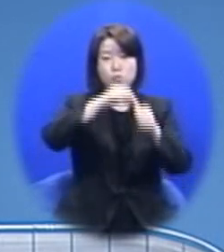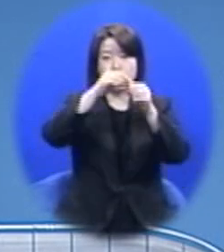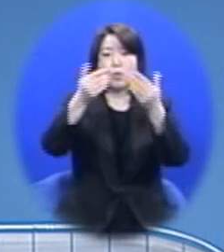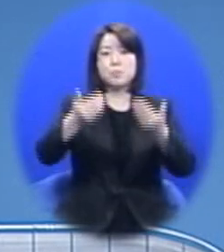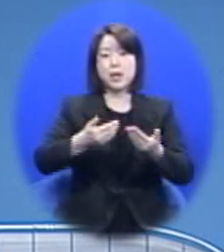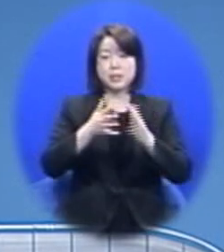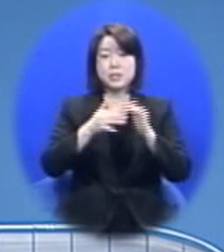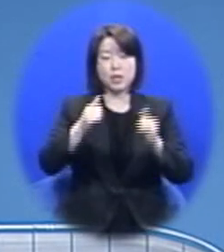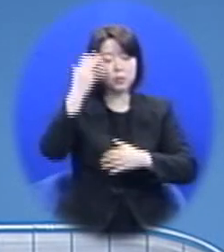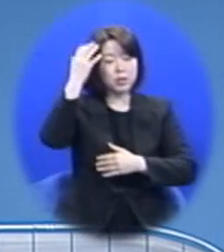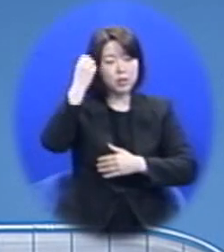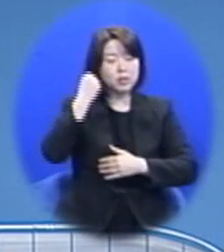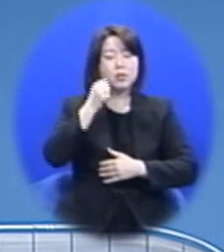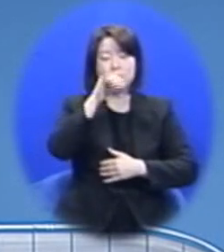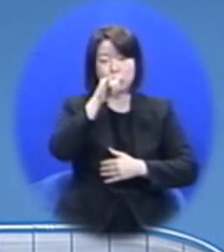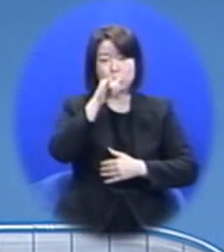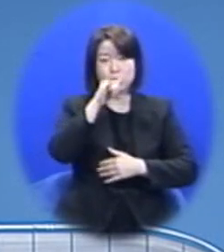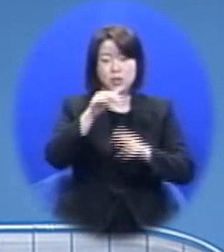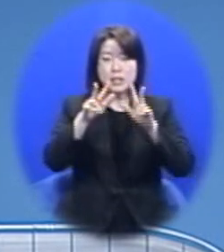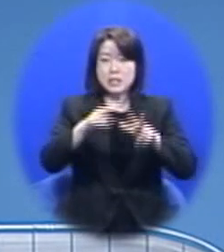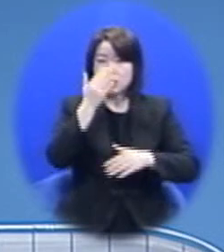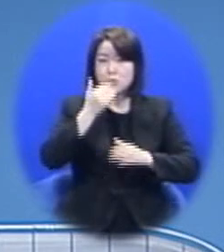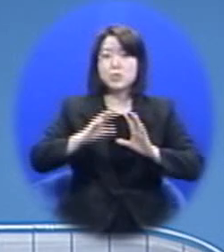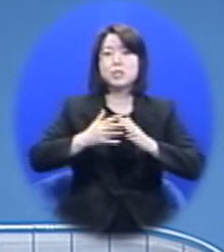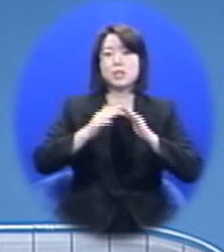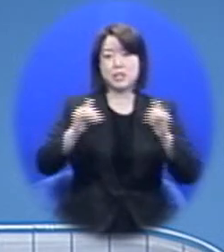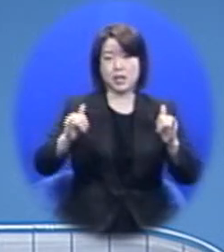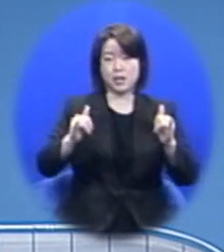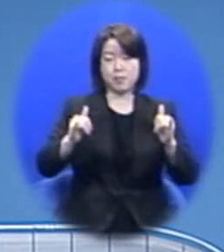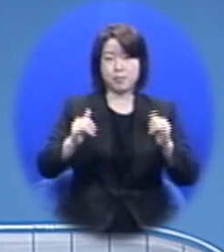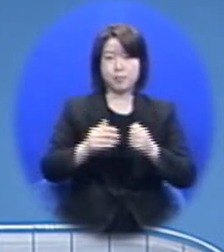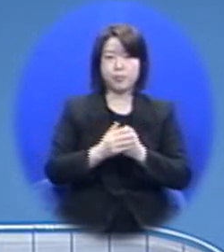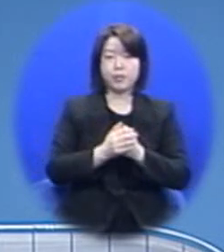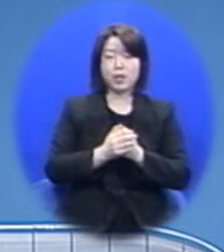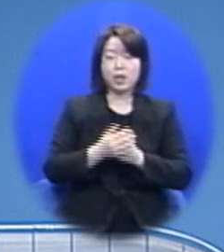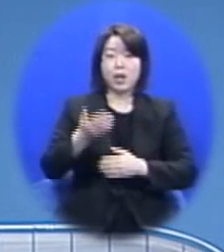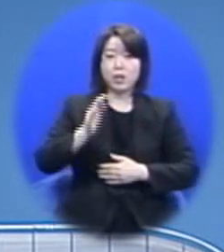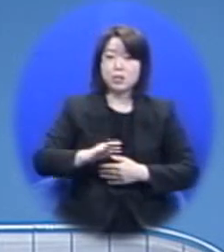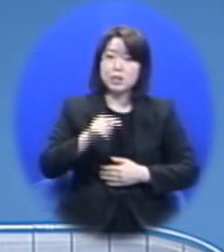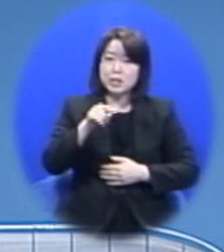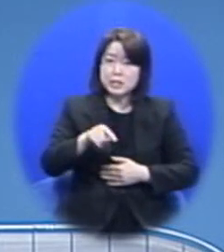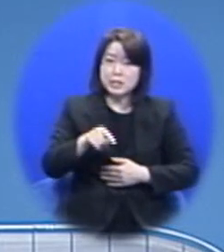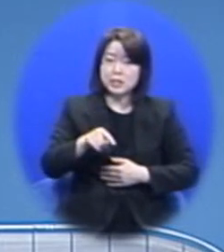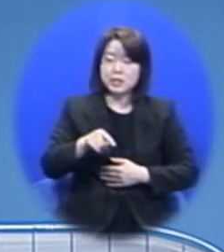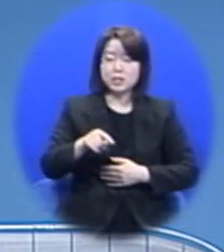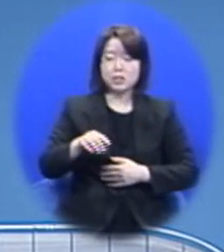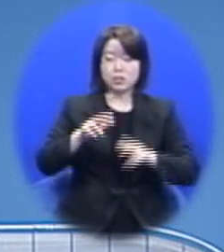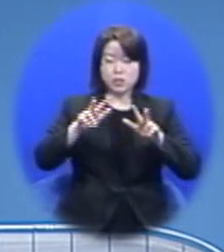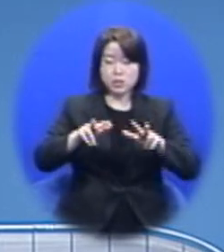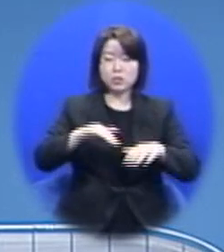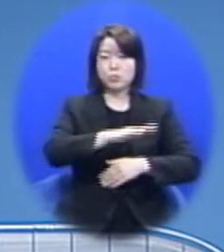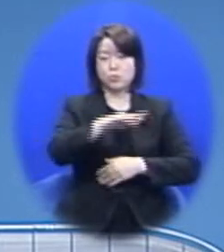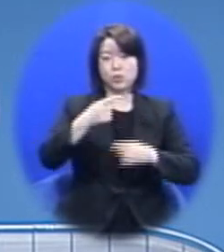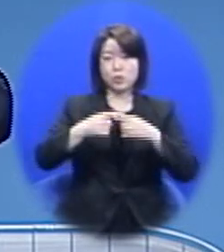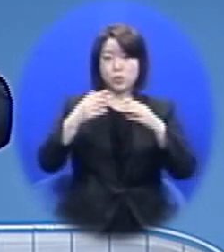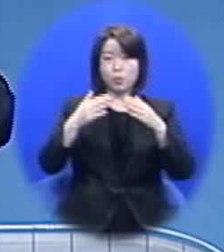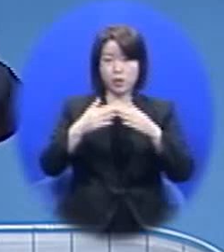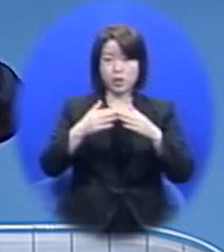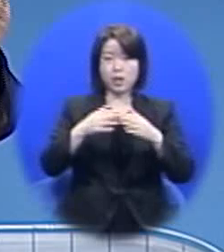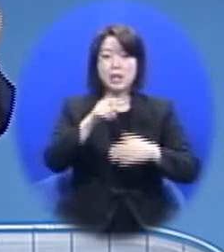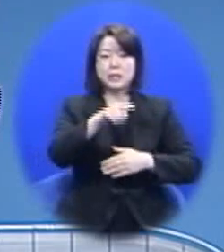그게 지금 이스라엘이에요. 그런데 하나님은 우리 교회 보고 그 절기를 지키라는 거예요.